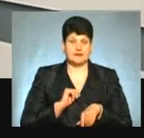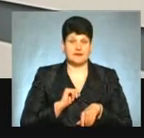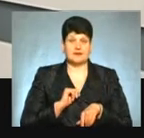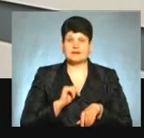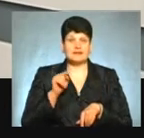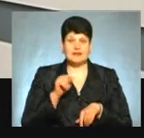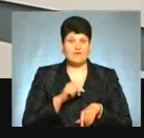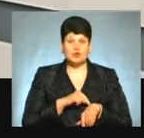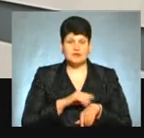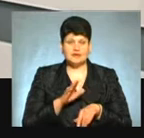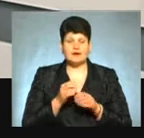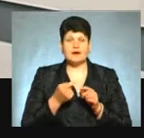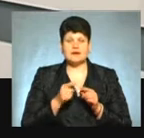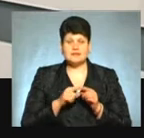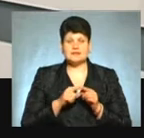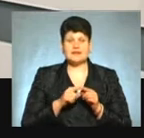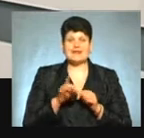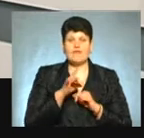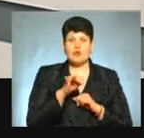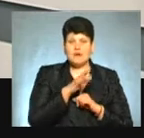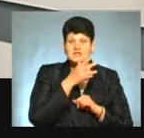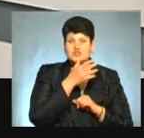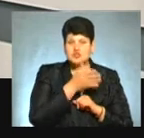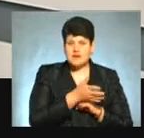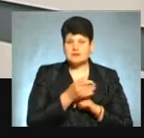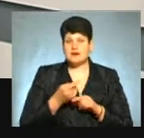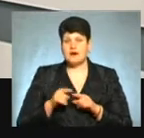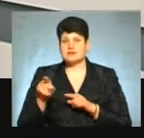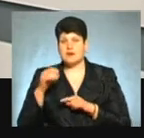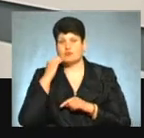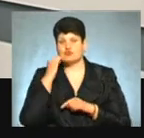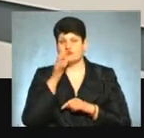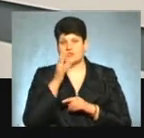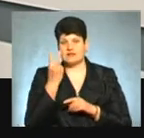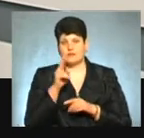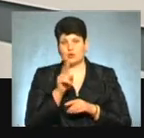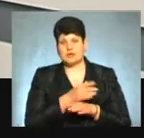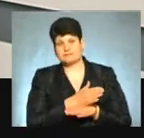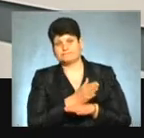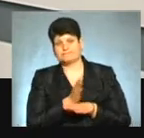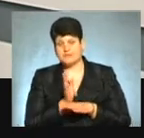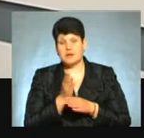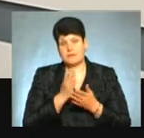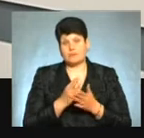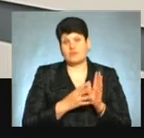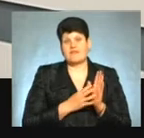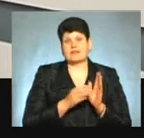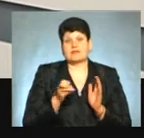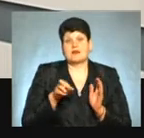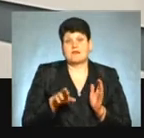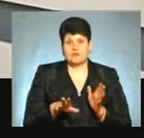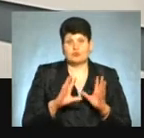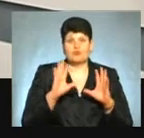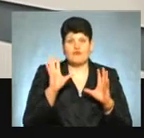а в часовому поясі, тому що це середньоєвропейський час, а це московський час. Відповідно, 2 години пересовується, і ми маємо, власне, 9 травня. Таким чином, весь